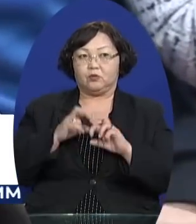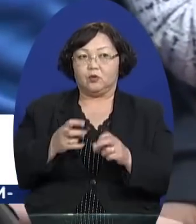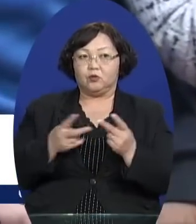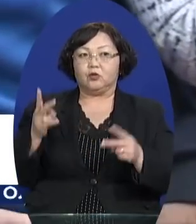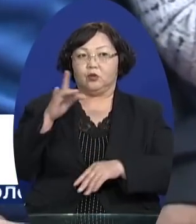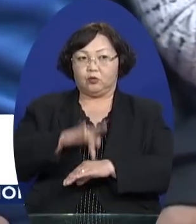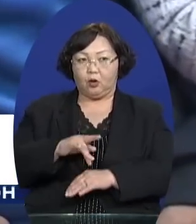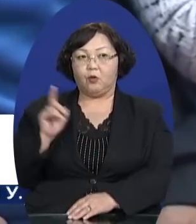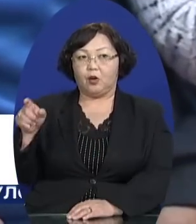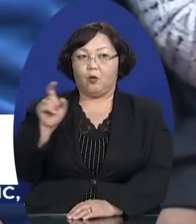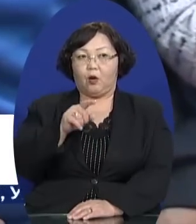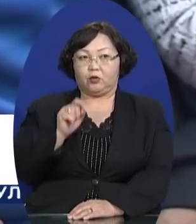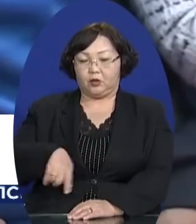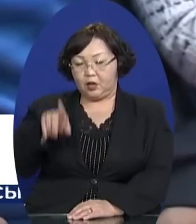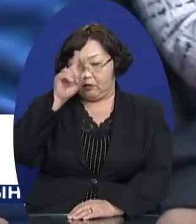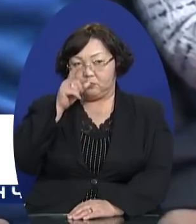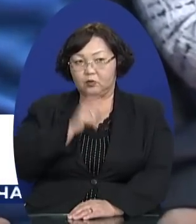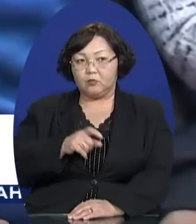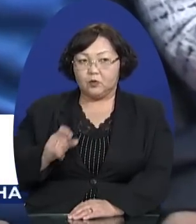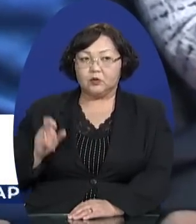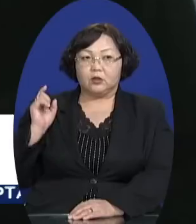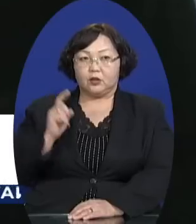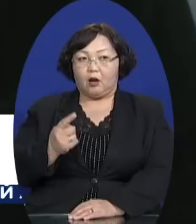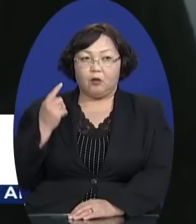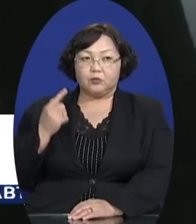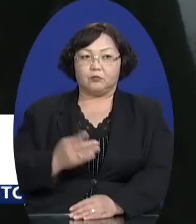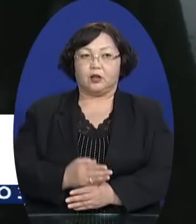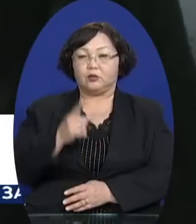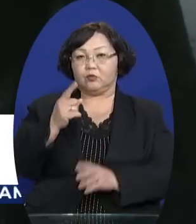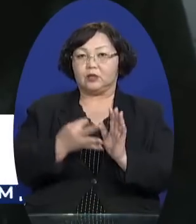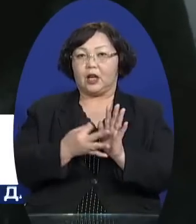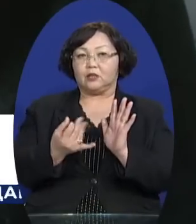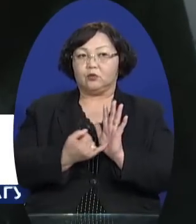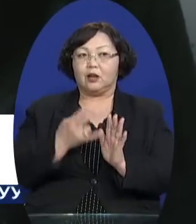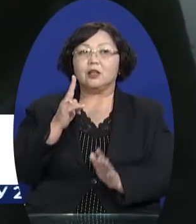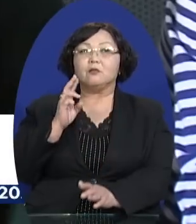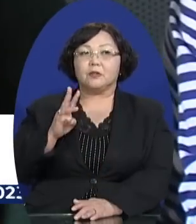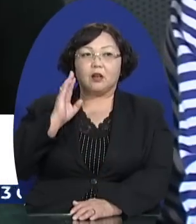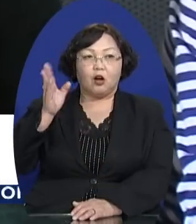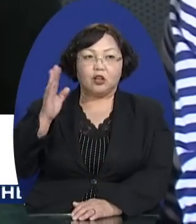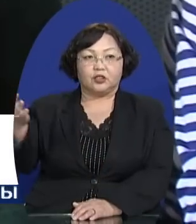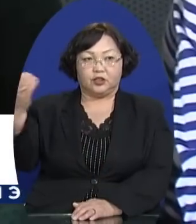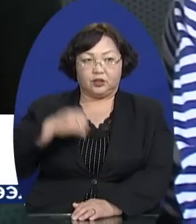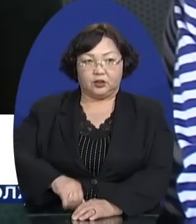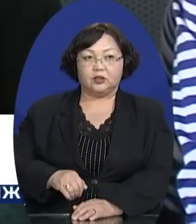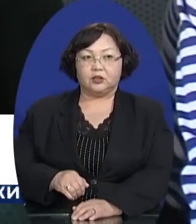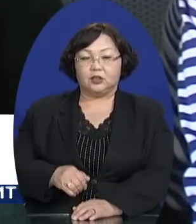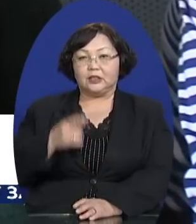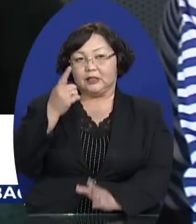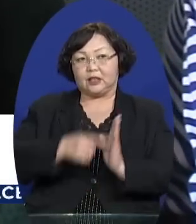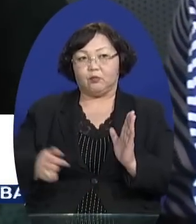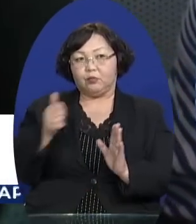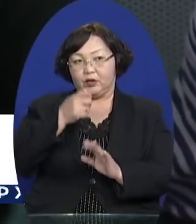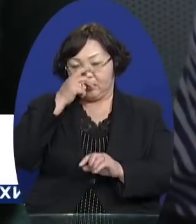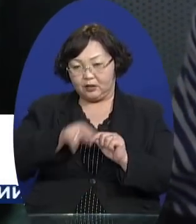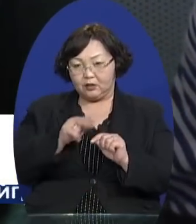төвөөр яваад, тэгэл энд инженер ихээр нь үзүүлээд ингэж явж байна. 186 км яваад дэссэн сарынхаа гинэлтэн дээрээд